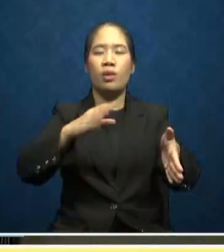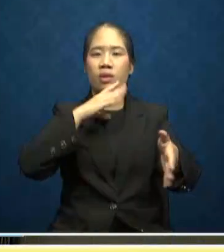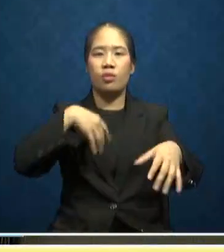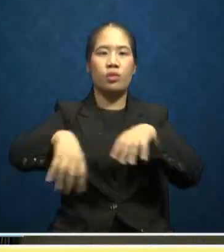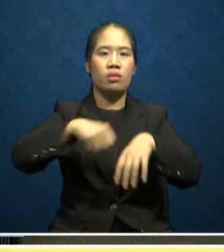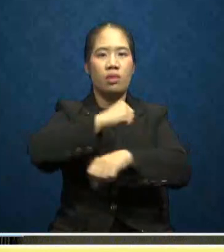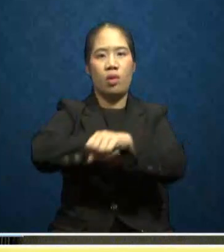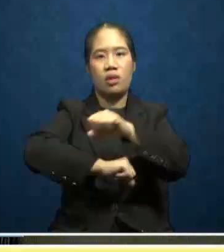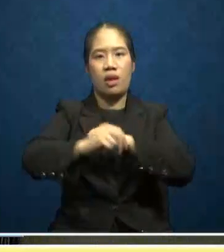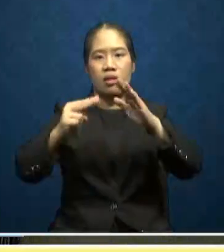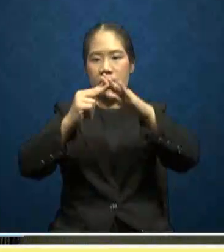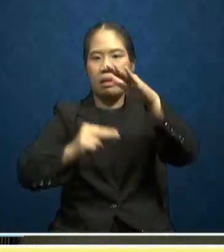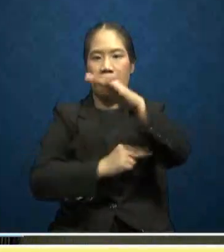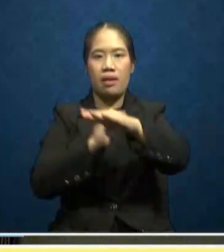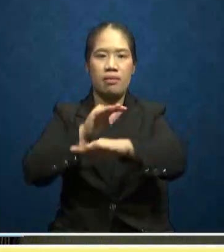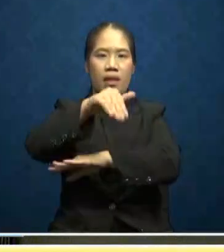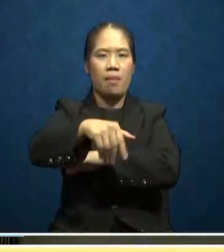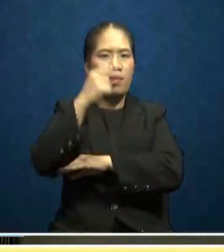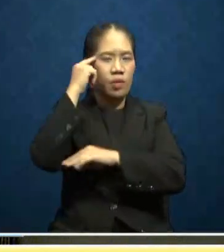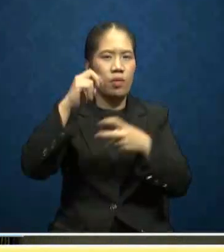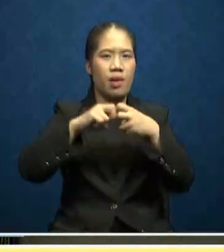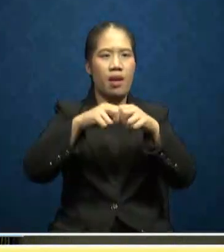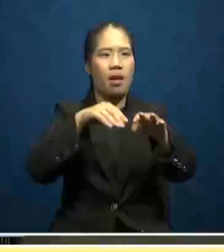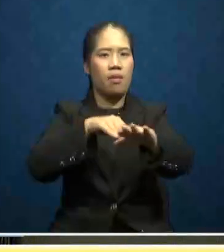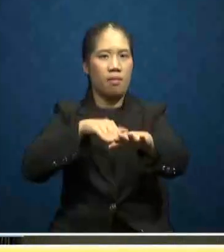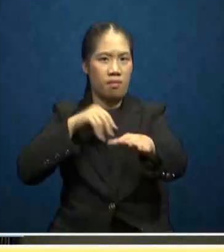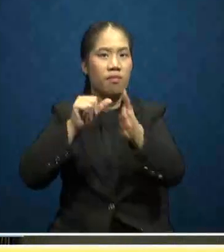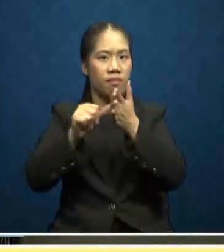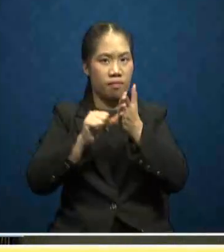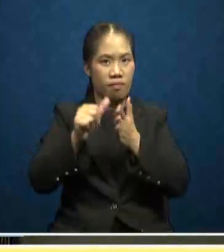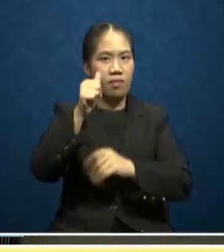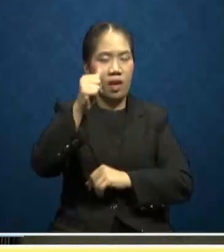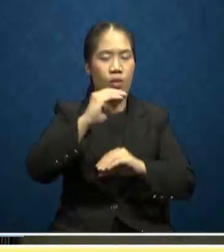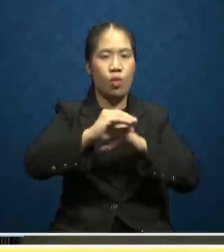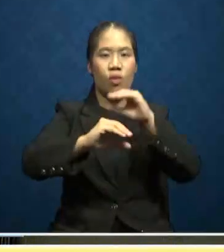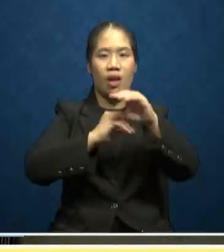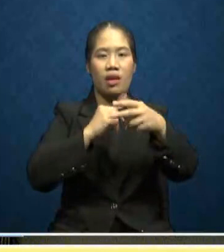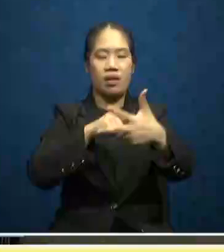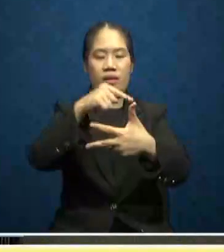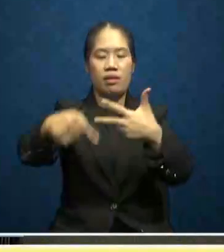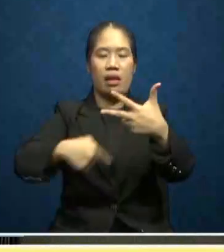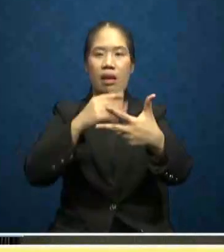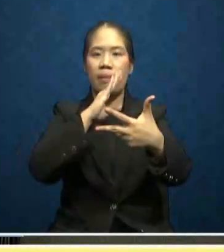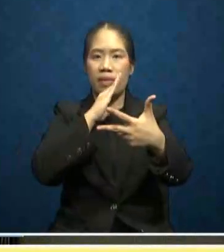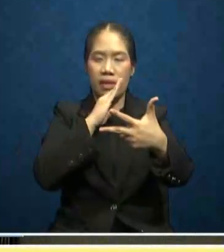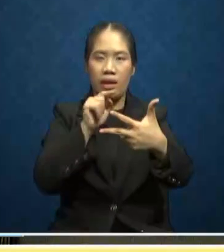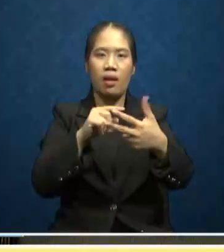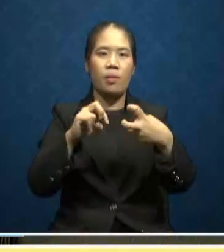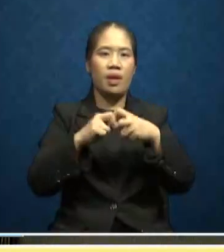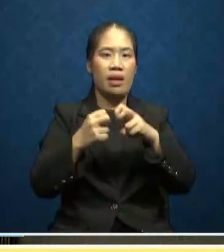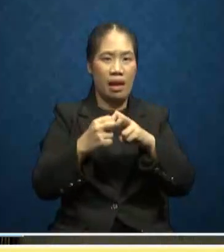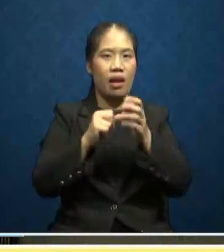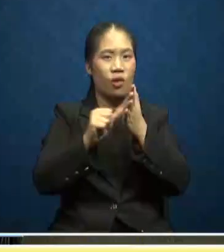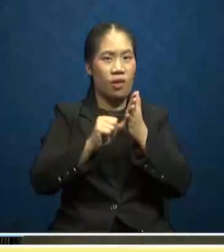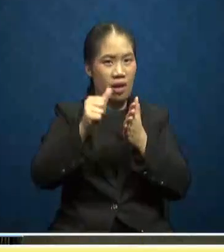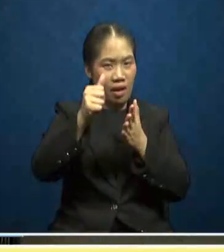กดังกล่าวนั้นจะสามารถแก้ปัญหาจราจรได้เป็นอย่างดีท่านประธานครับทั้ง3โครงการที่พูดถึงนะครับถ้าเราแก้ปัญหาสะพานข้ามแยกได้จะล